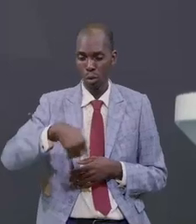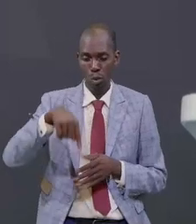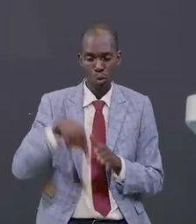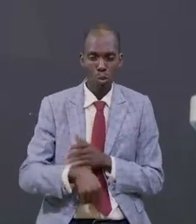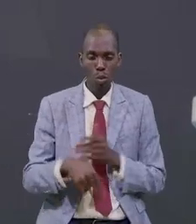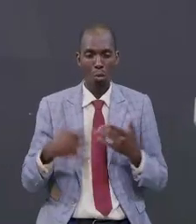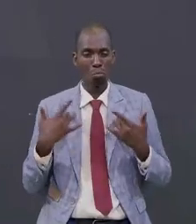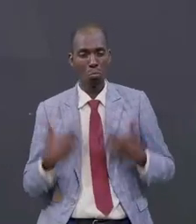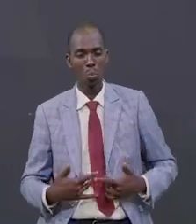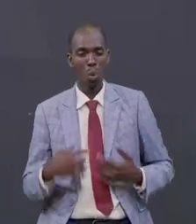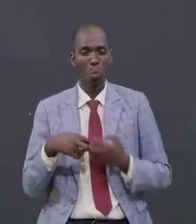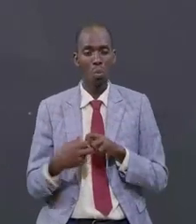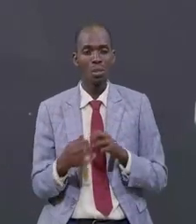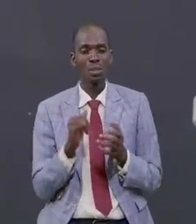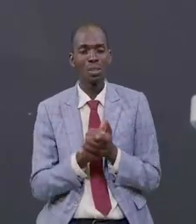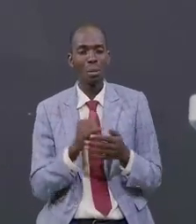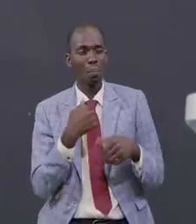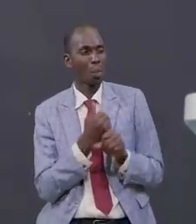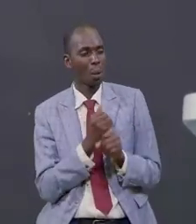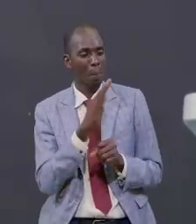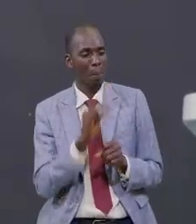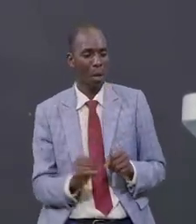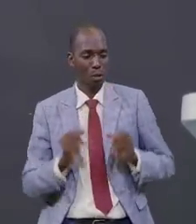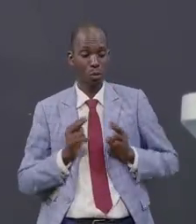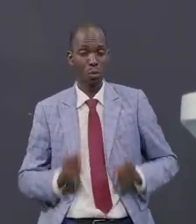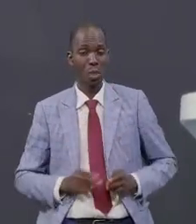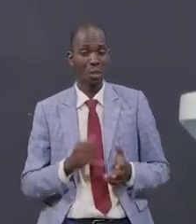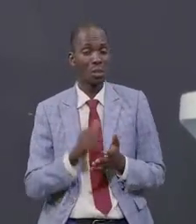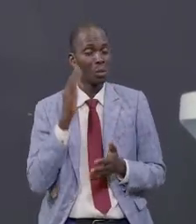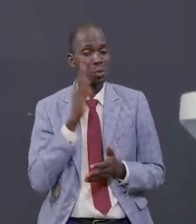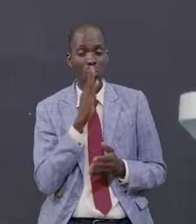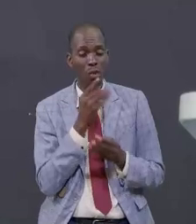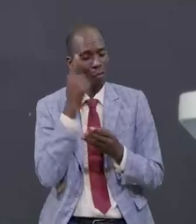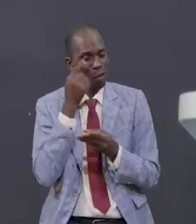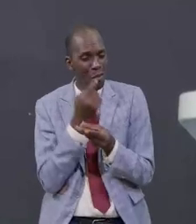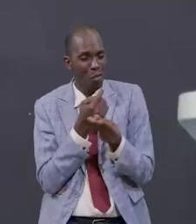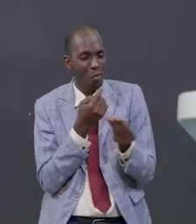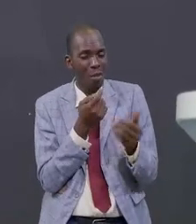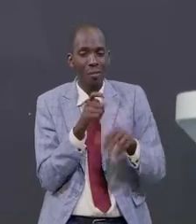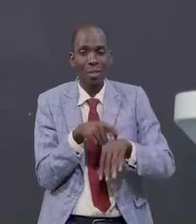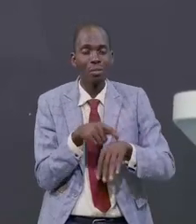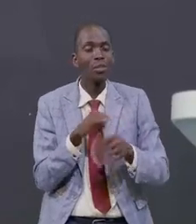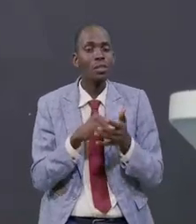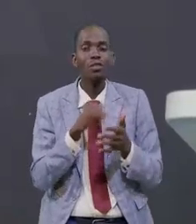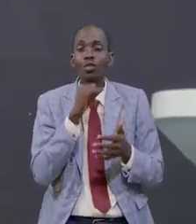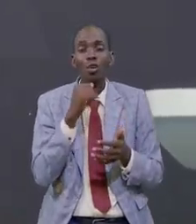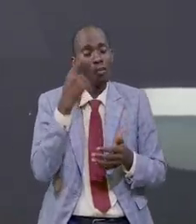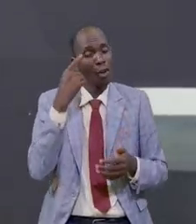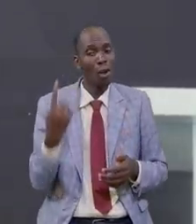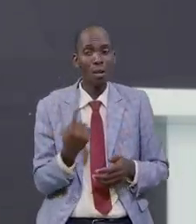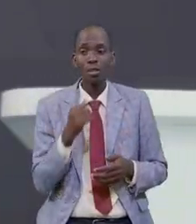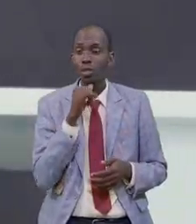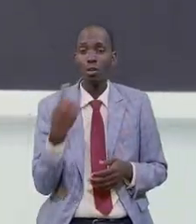soose ce que tu endures tu ne vas pas rester dans cette fausse cette fausse est un pas